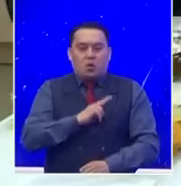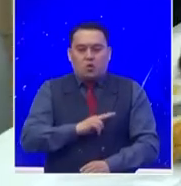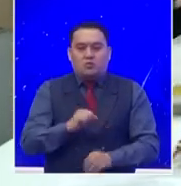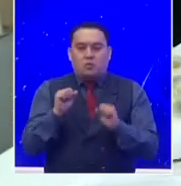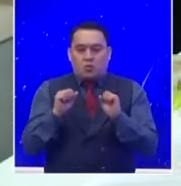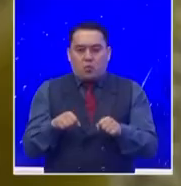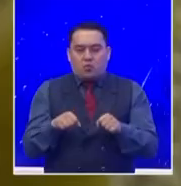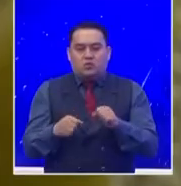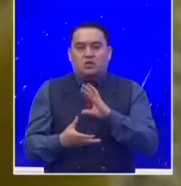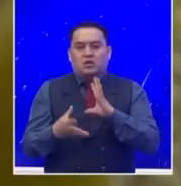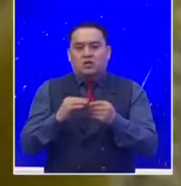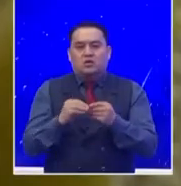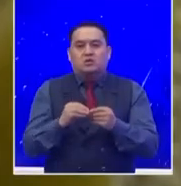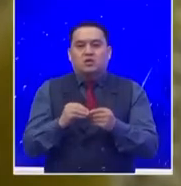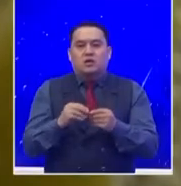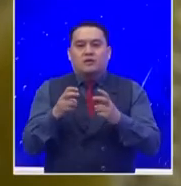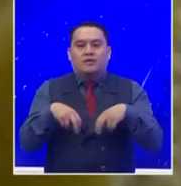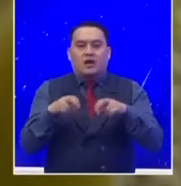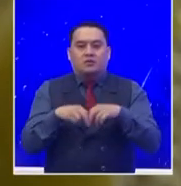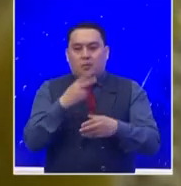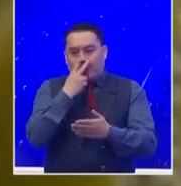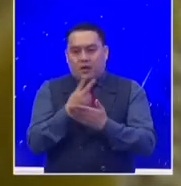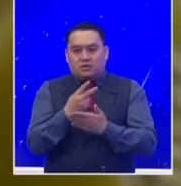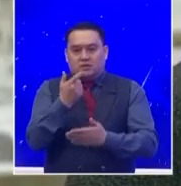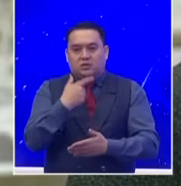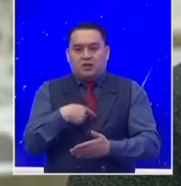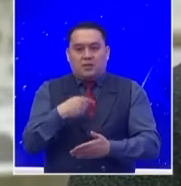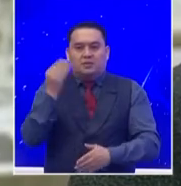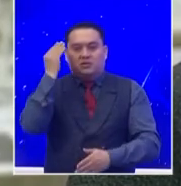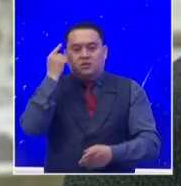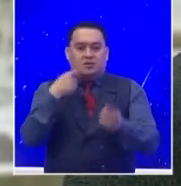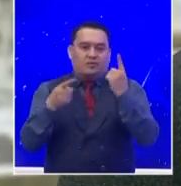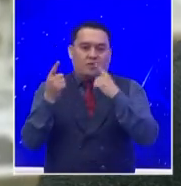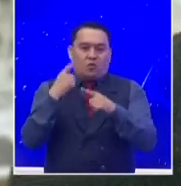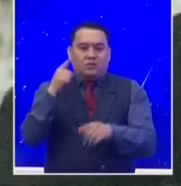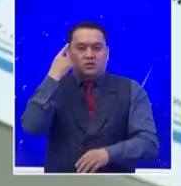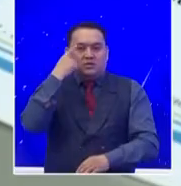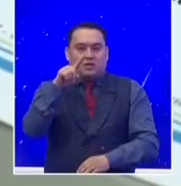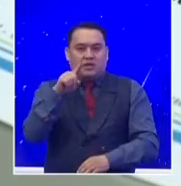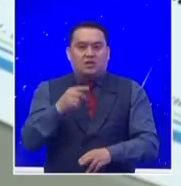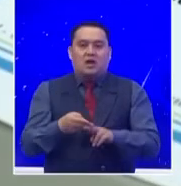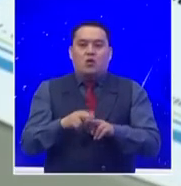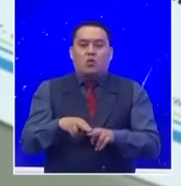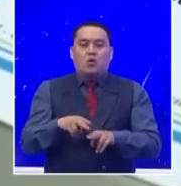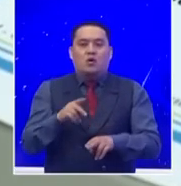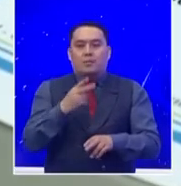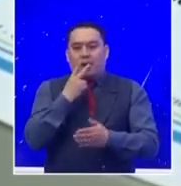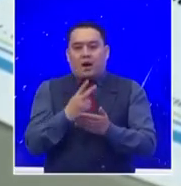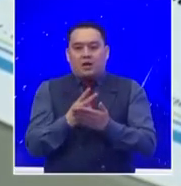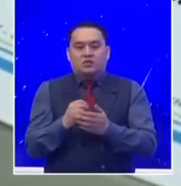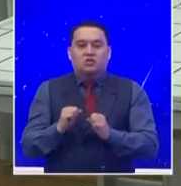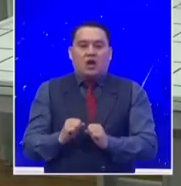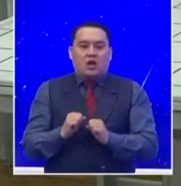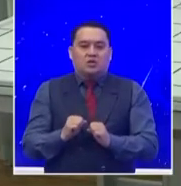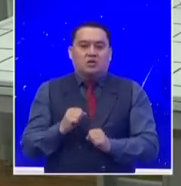можно сделать вывод, что ученица при исследовании проявила самостоятельность, творчество и инициативу. Такие же качества были отмечены у